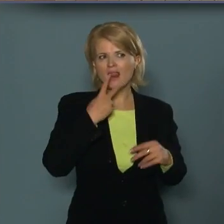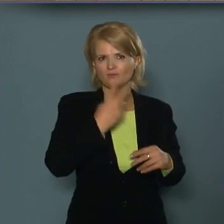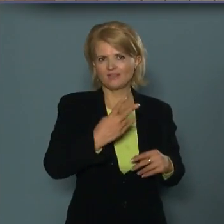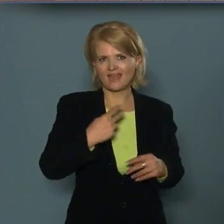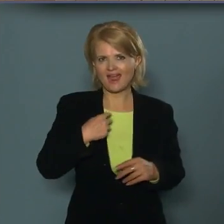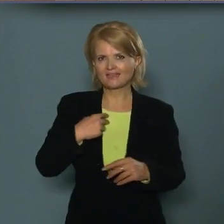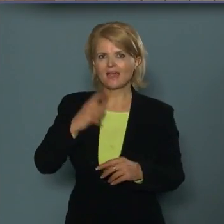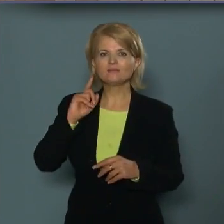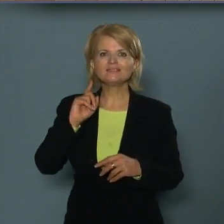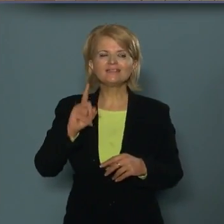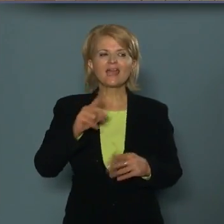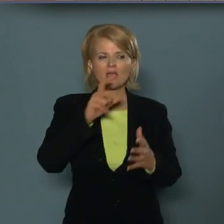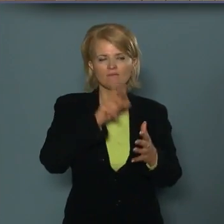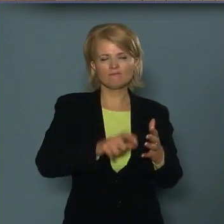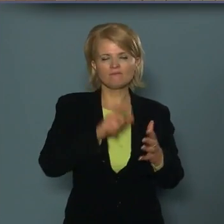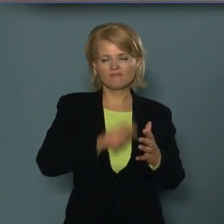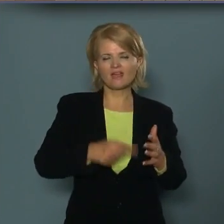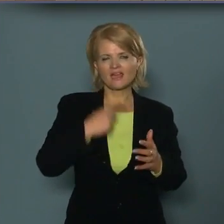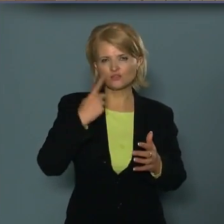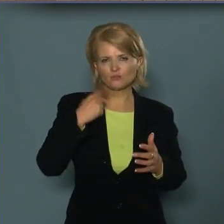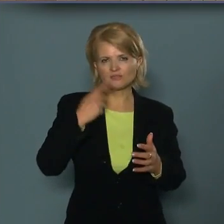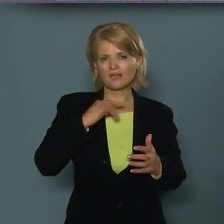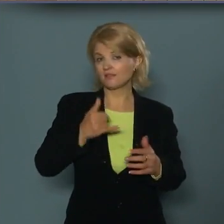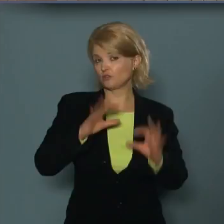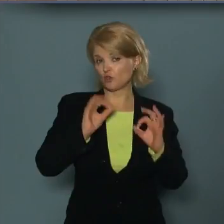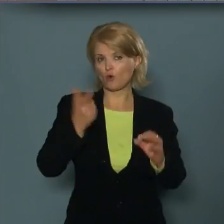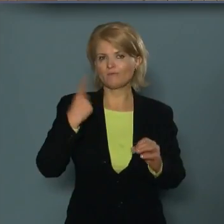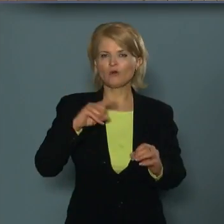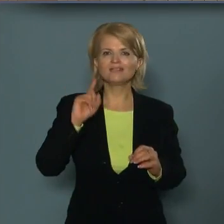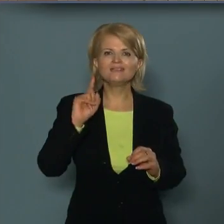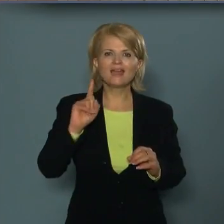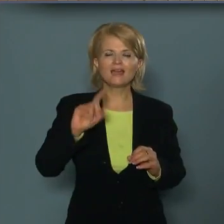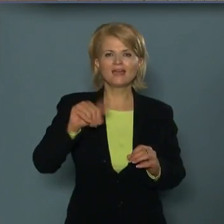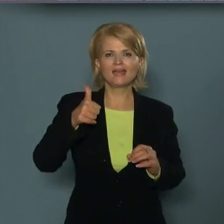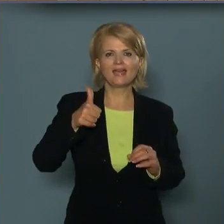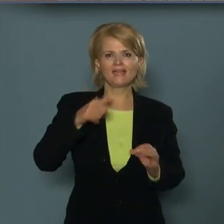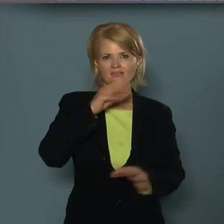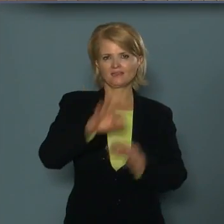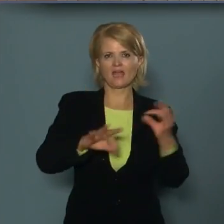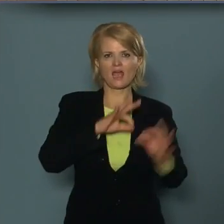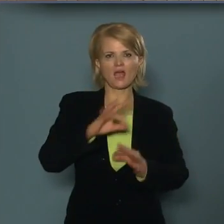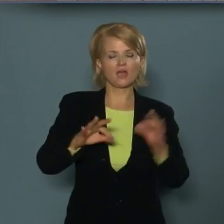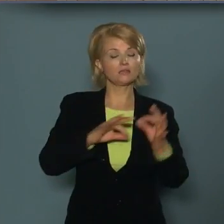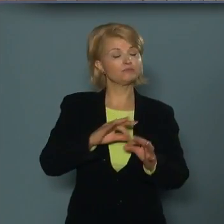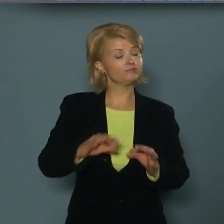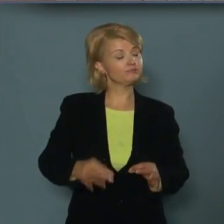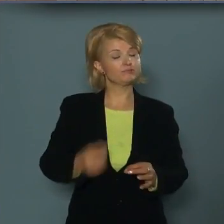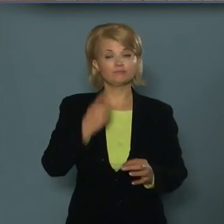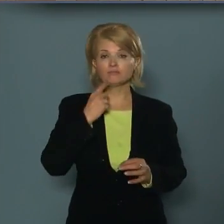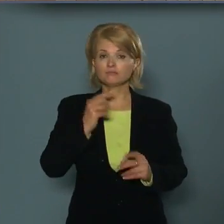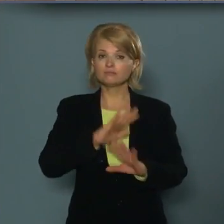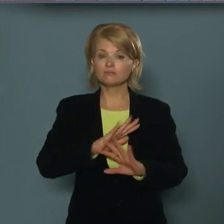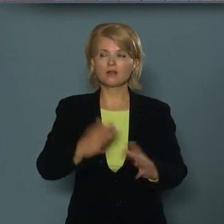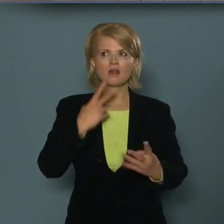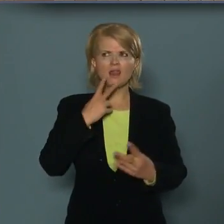de azok közt is voltak fantasztikus produkciók, de egy olyan tánc van, ami teljesen